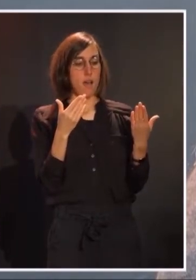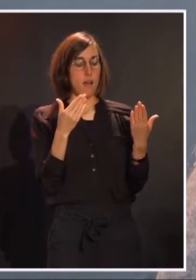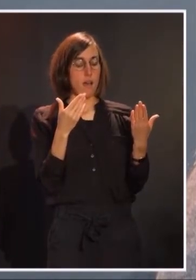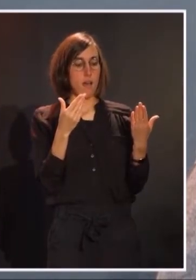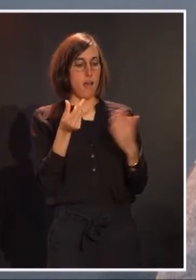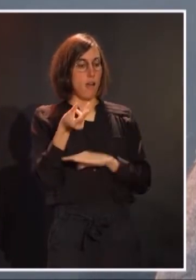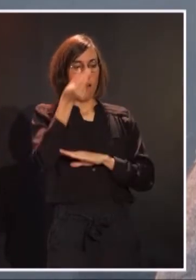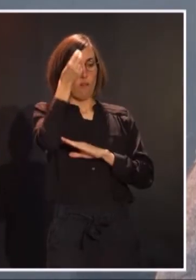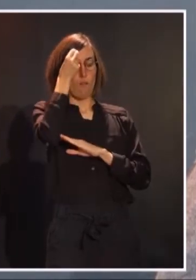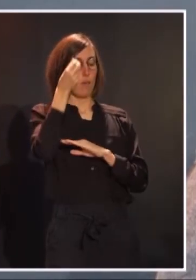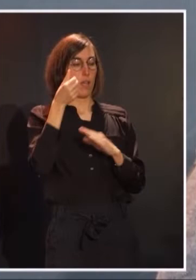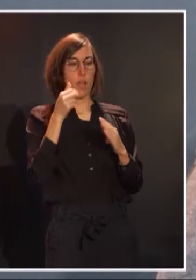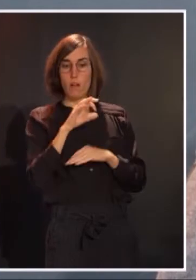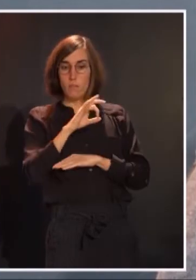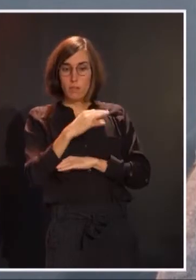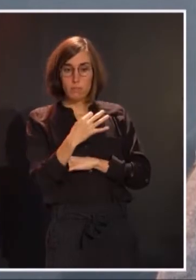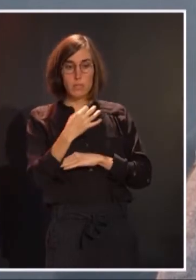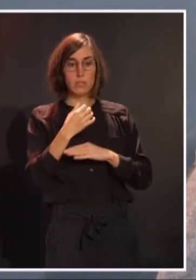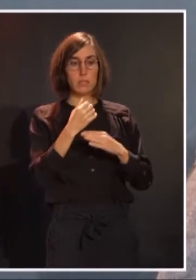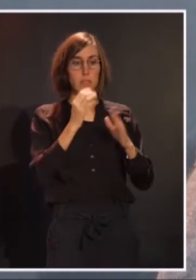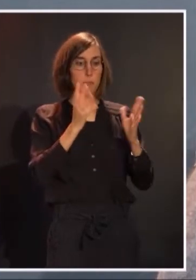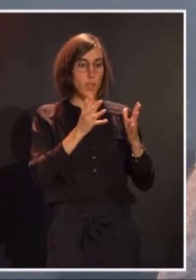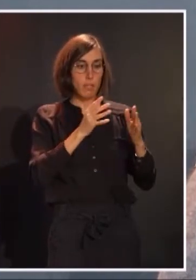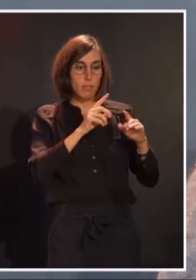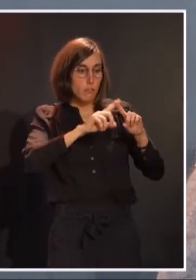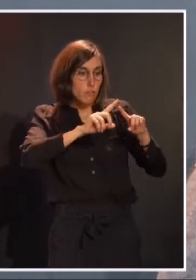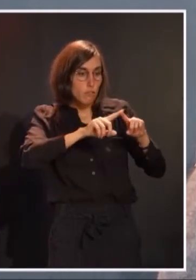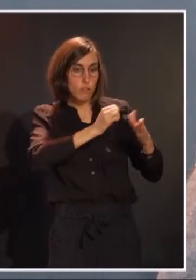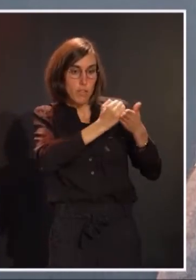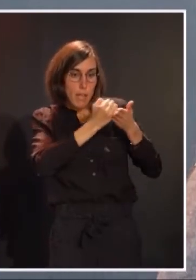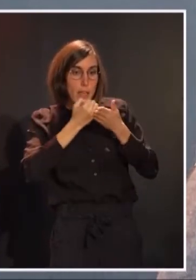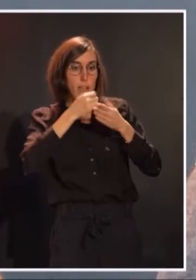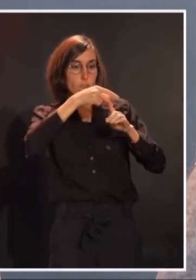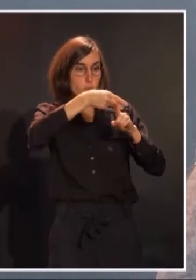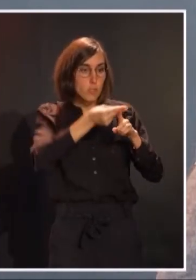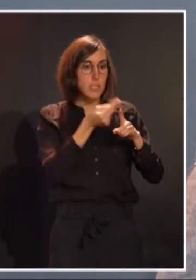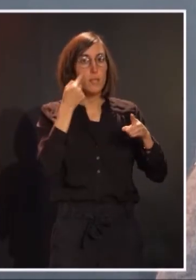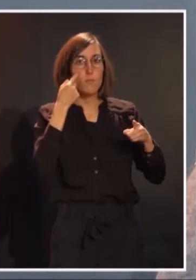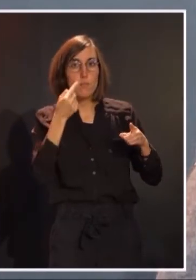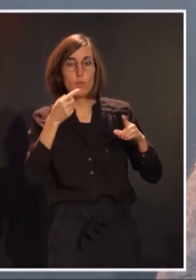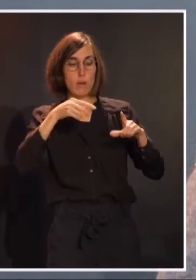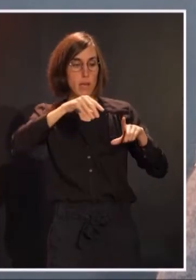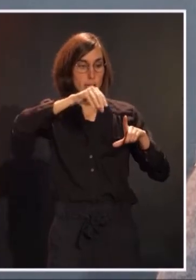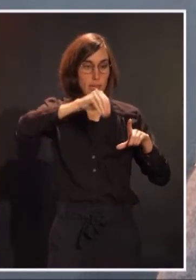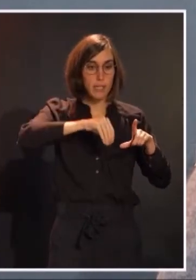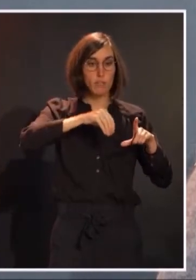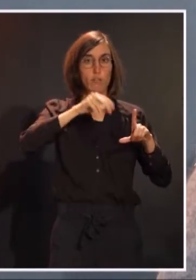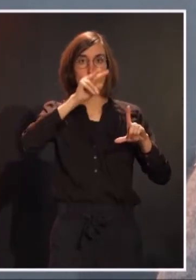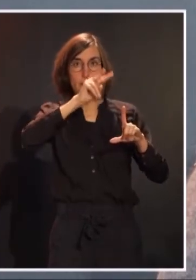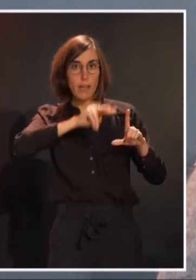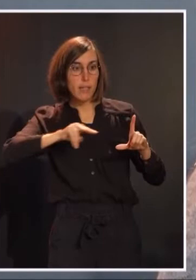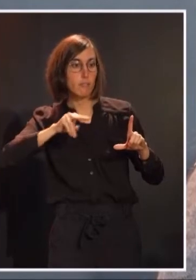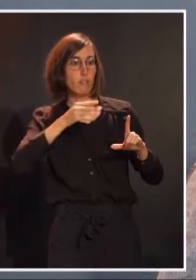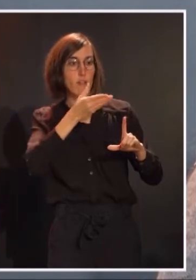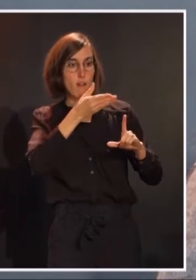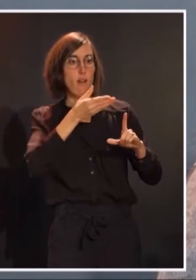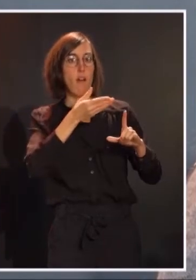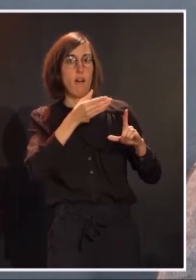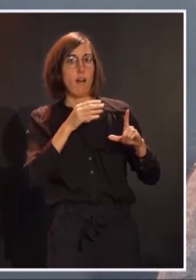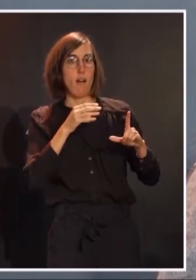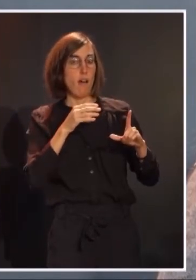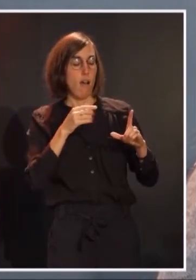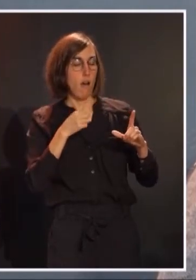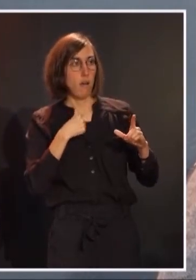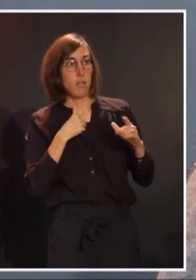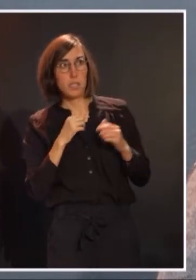l'écriture et d'avoir accès à des outils autres que la lecture pourrait l'aider. Donc elle n'a pas du tout d'appréhension